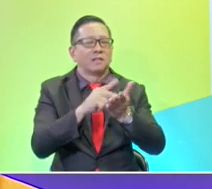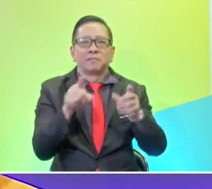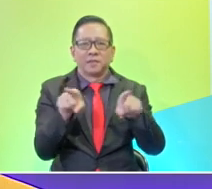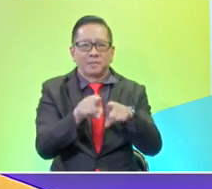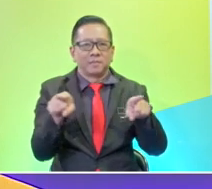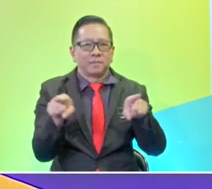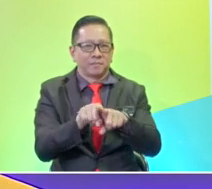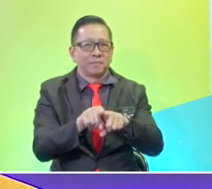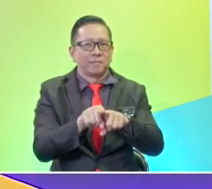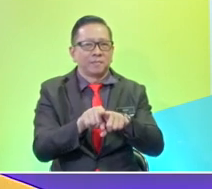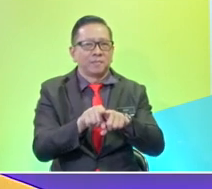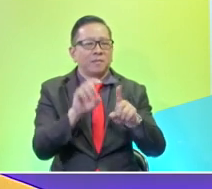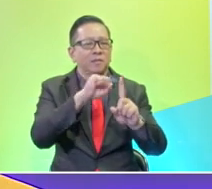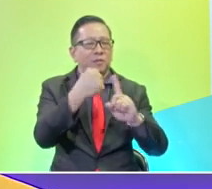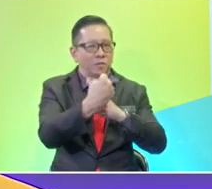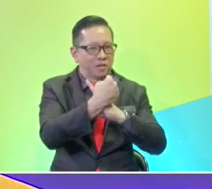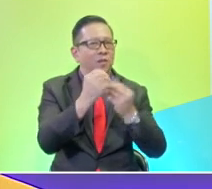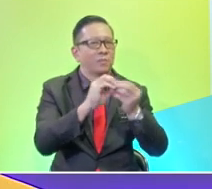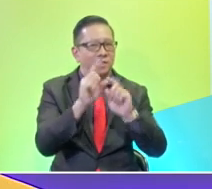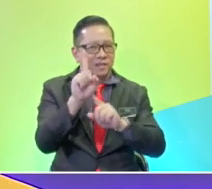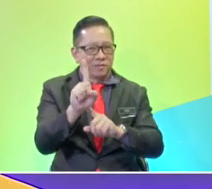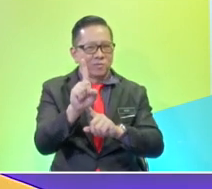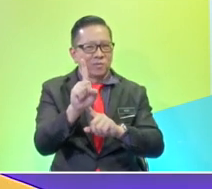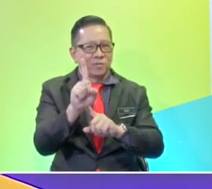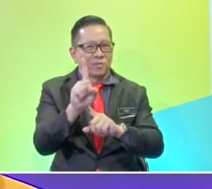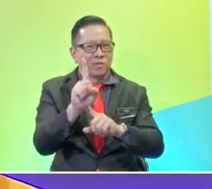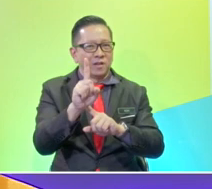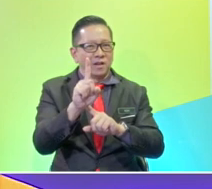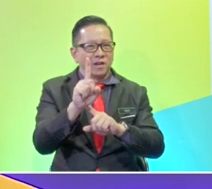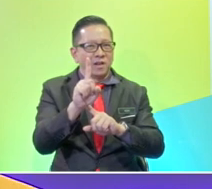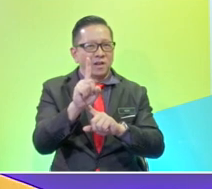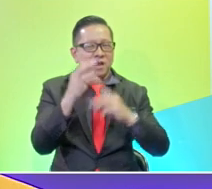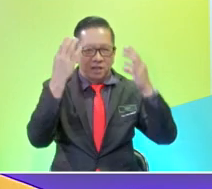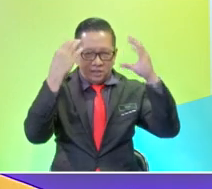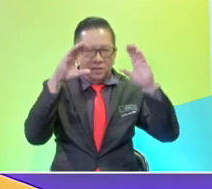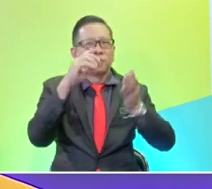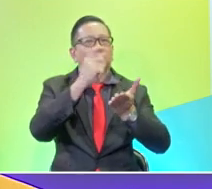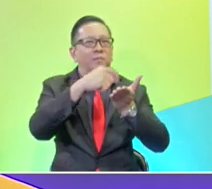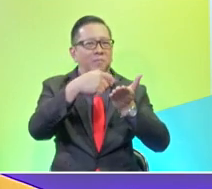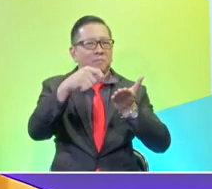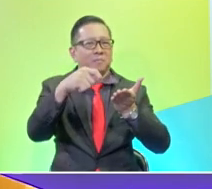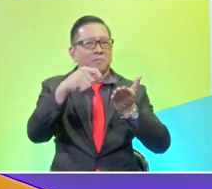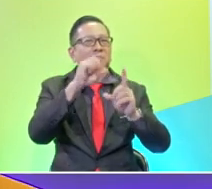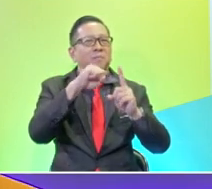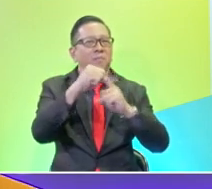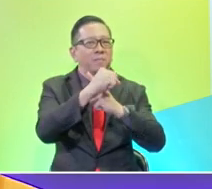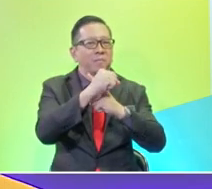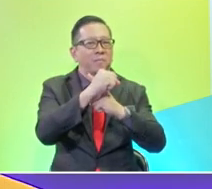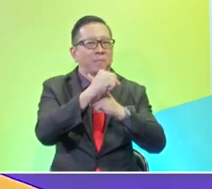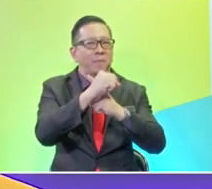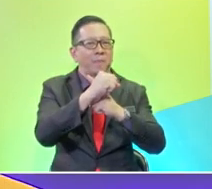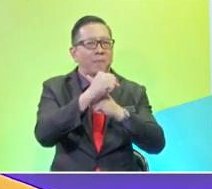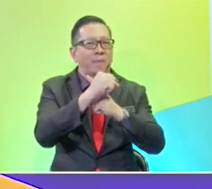berdasarkan situasi yang dia begitu oke apa kata gua tulis kan situasi yang diberi yaitu